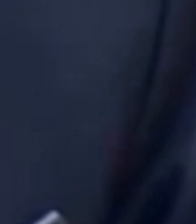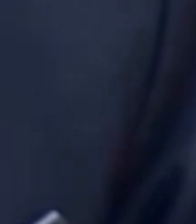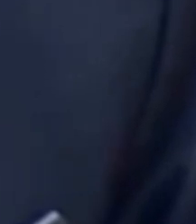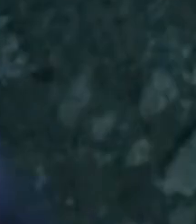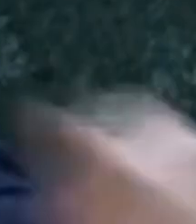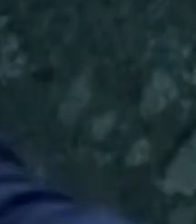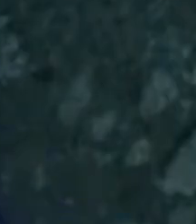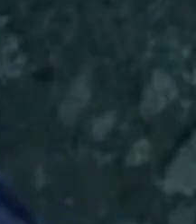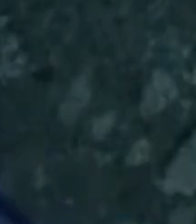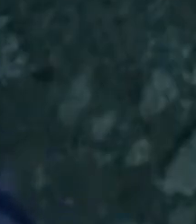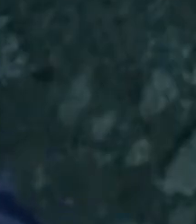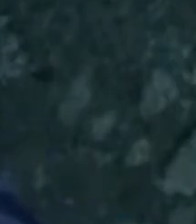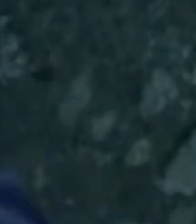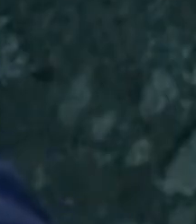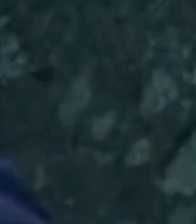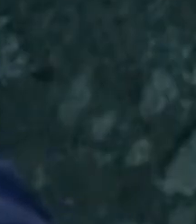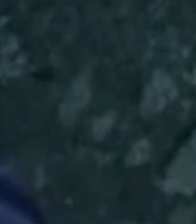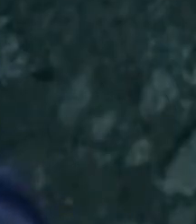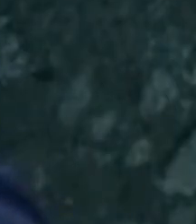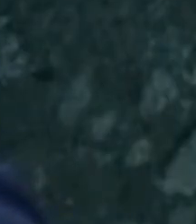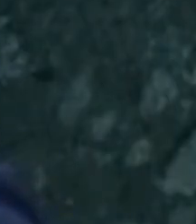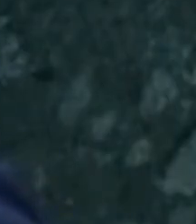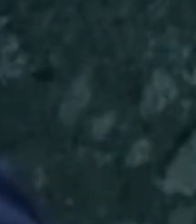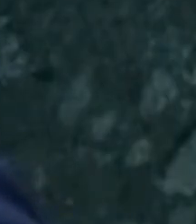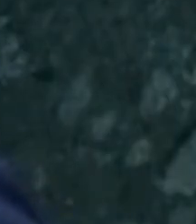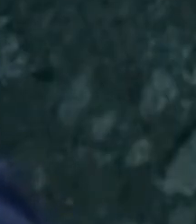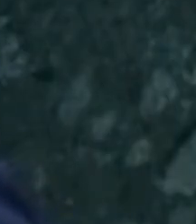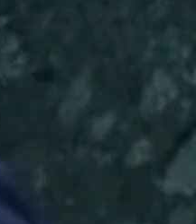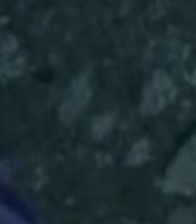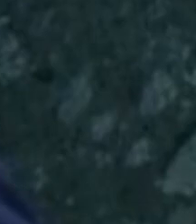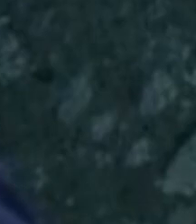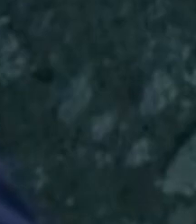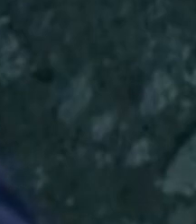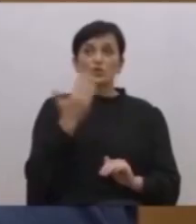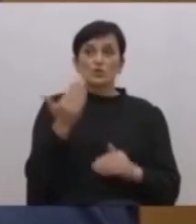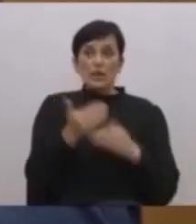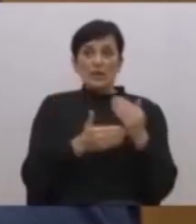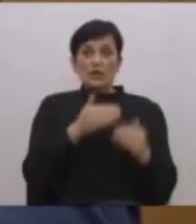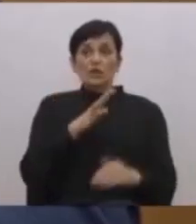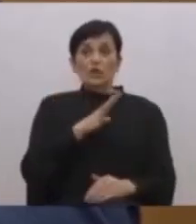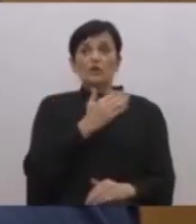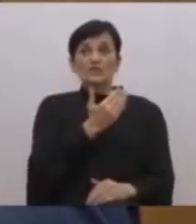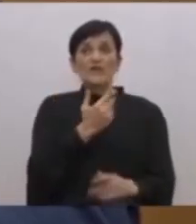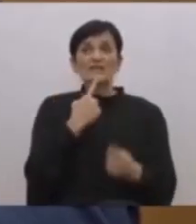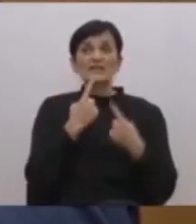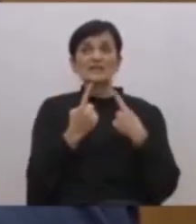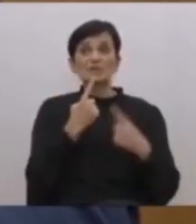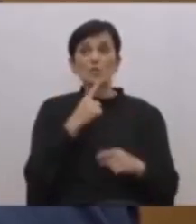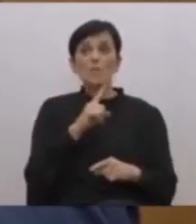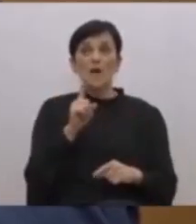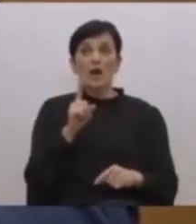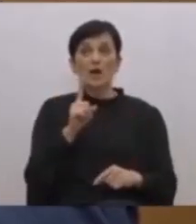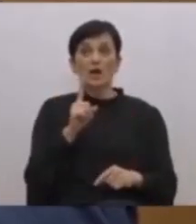momushave pirebistvis mastavleblis statusis minichebis sakitqs sheekheboda. Tven isaubret, magram